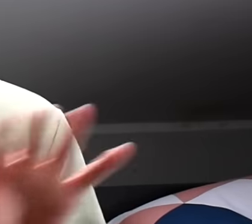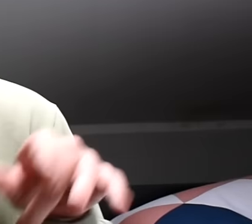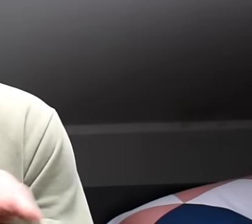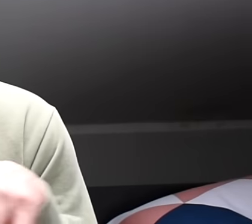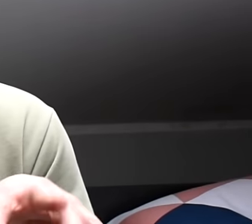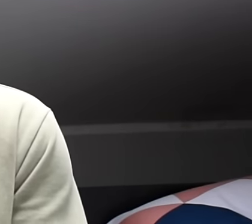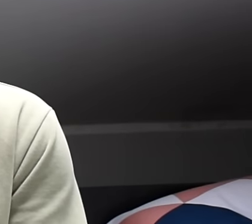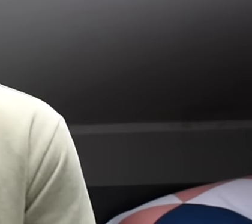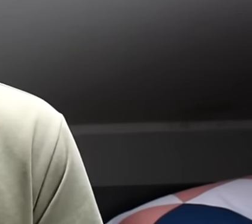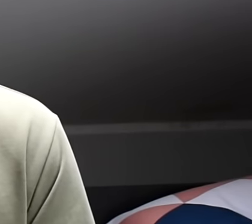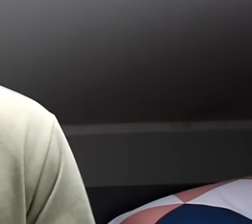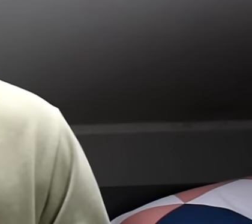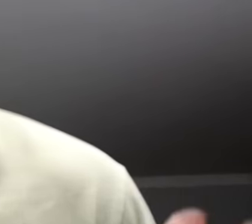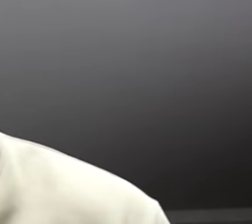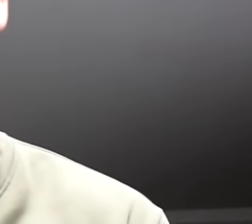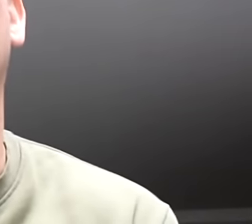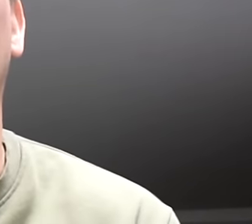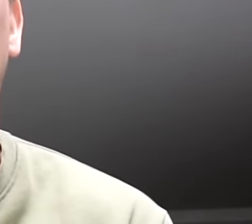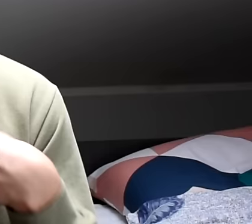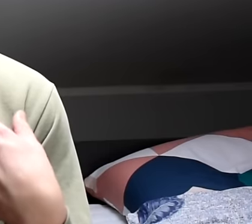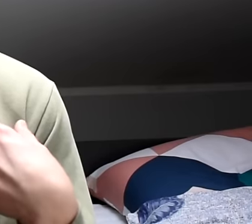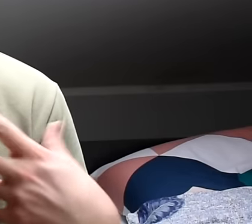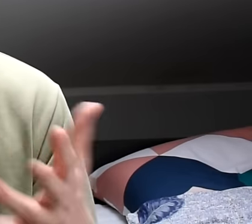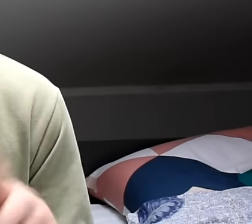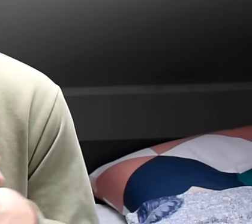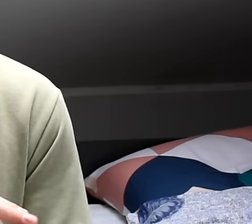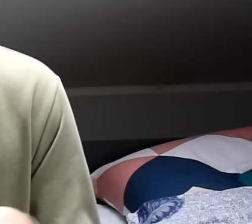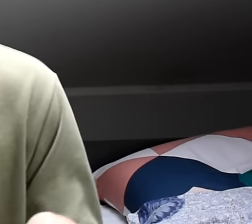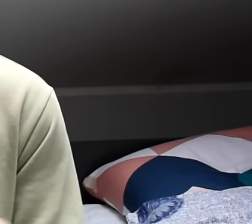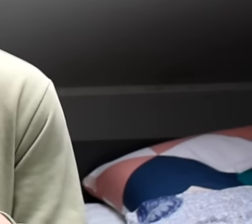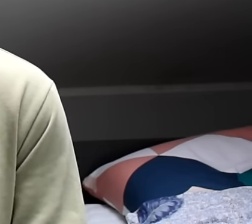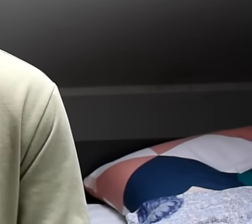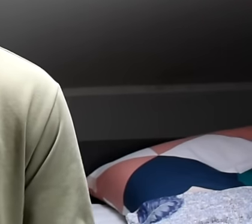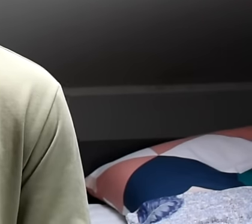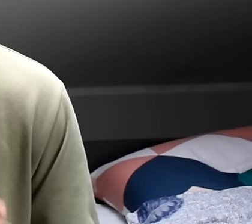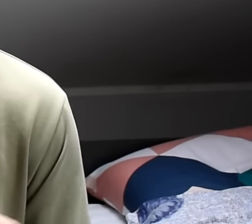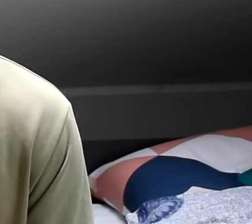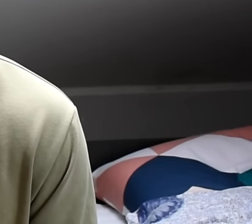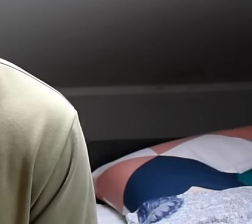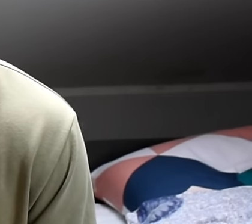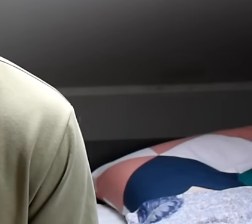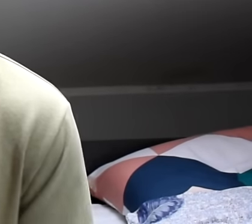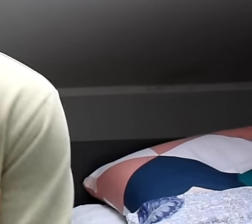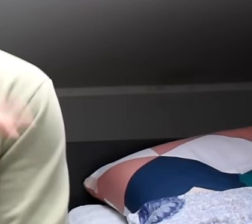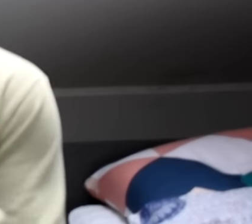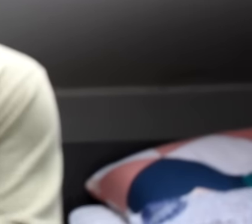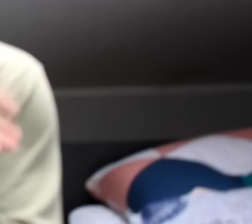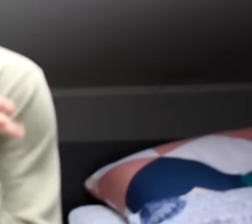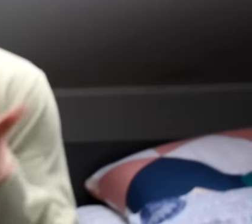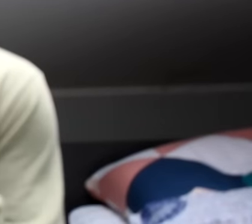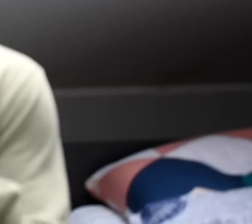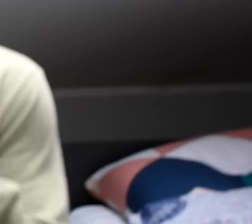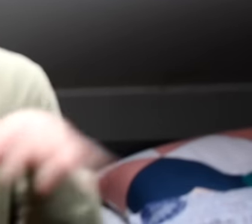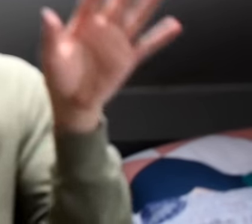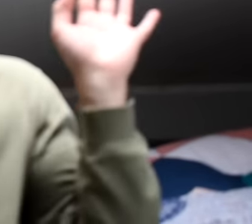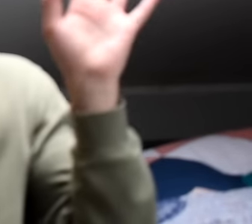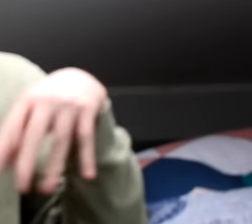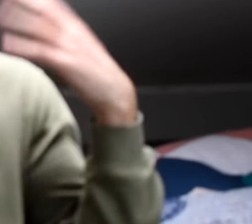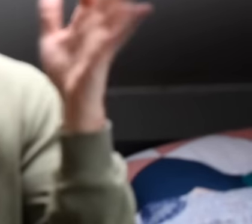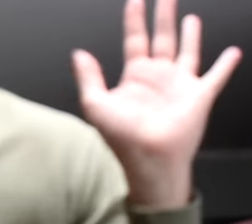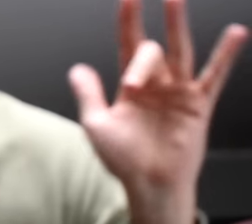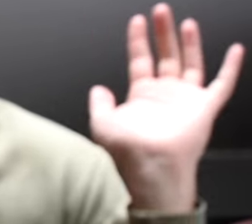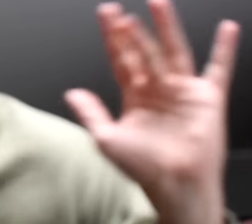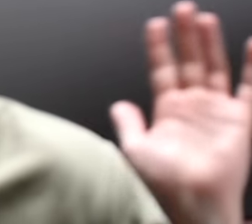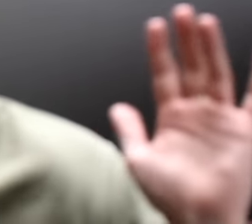Ohoho, fiu, fiu, fiu. Fiu, fiu, fiu, oczywiście, bo nie można zjeść kanapki ze smalcem, tylko trzeba jakieś polędwiczki w sosie